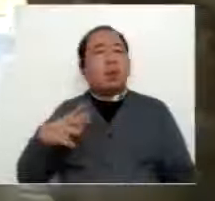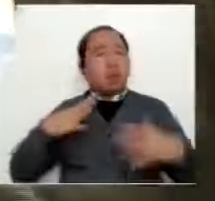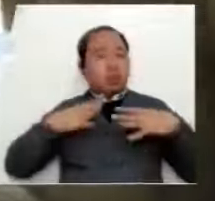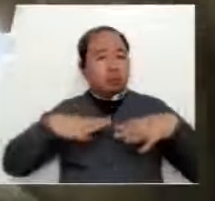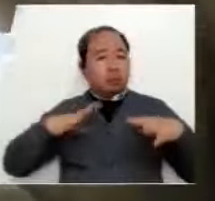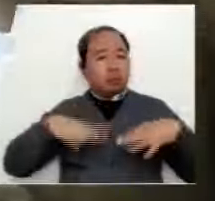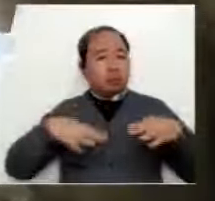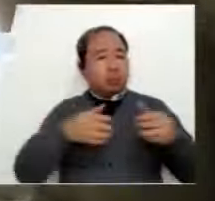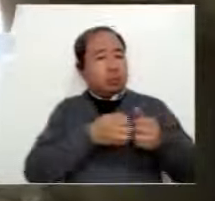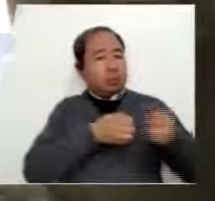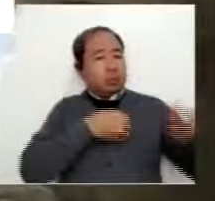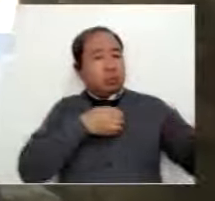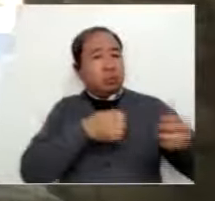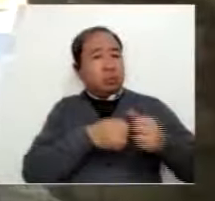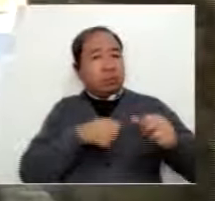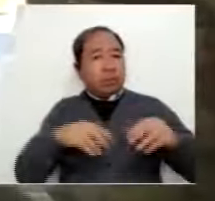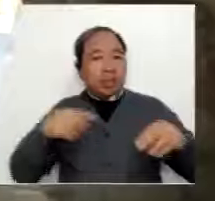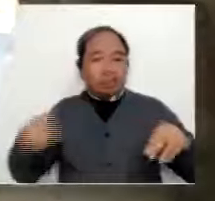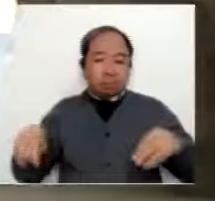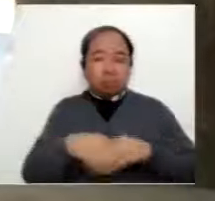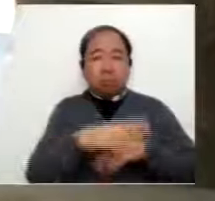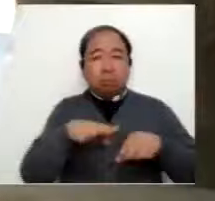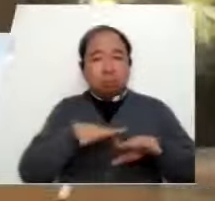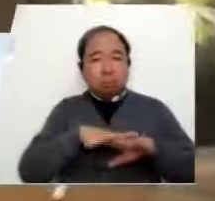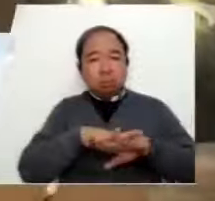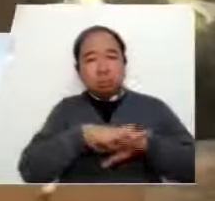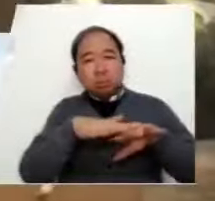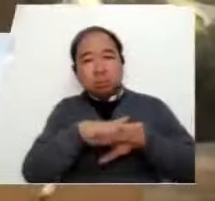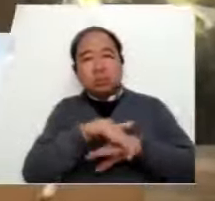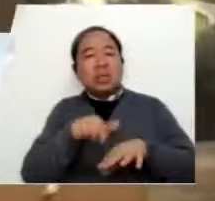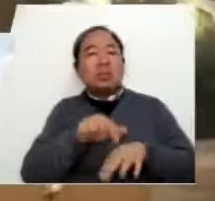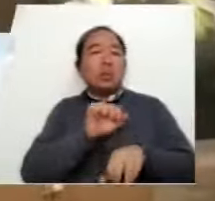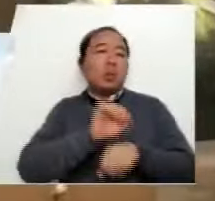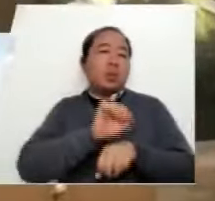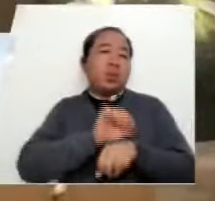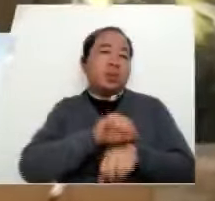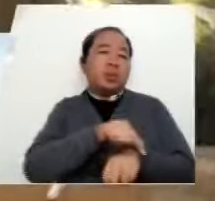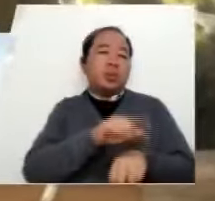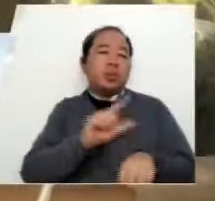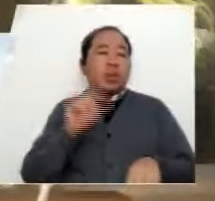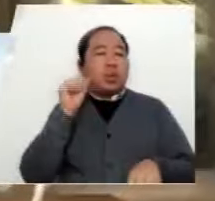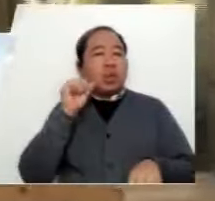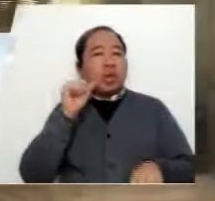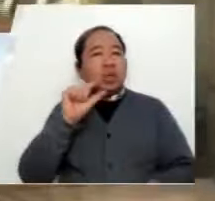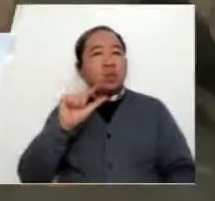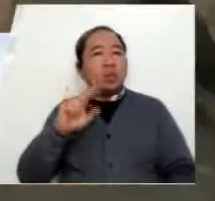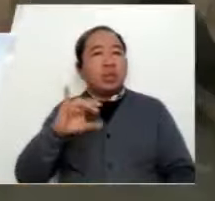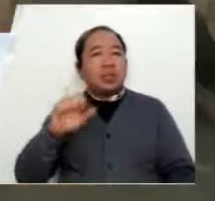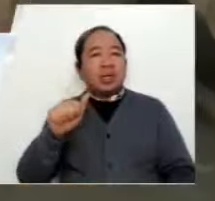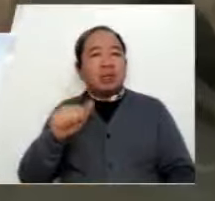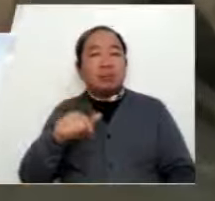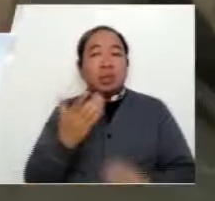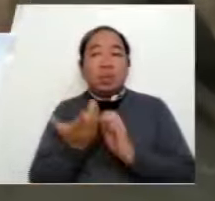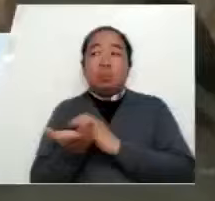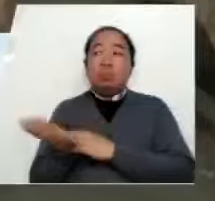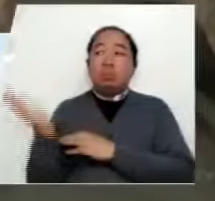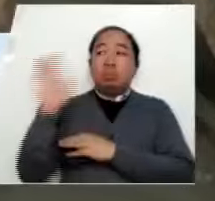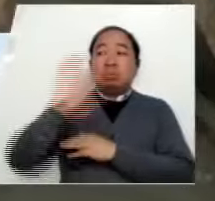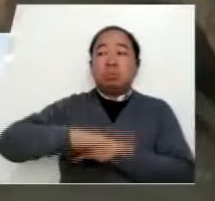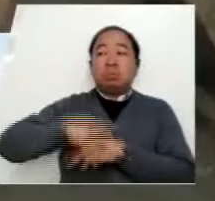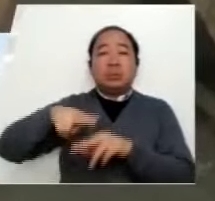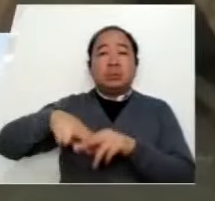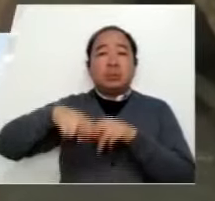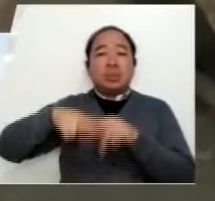kamay, ang kinabubuhay ni Luisa. Halos buong araw nakaupo at limitado ang galaw niya